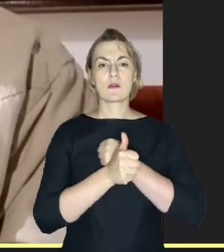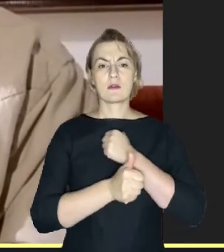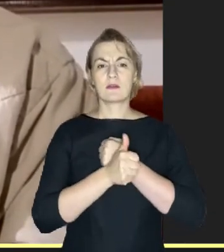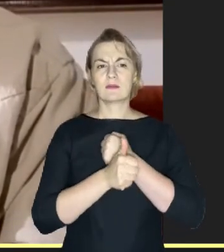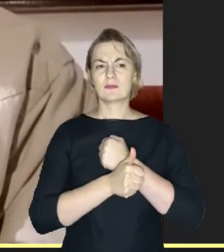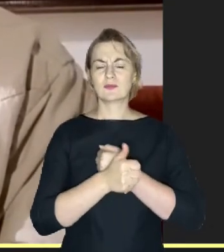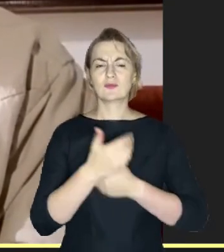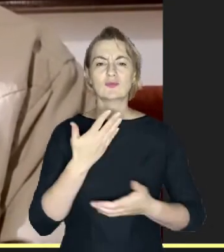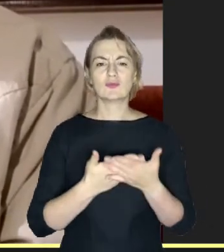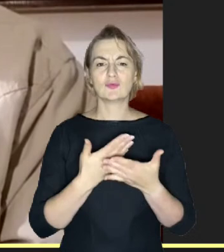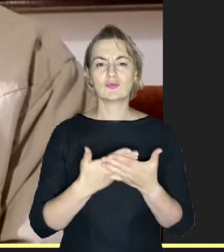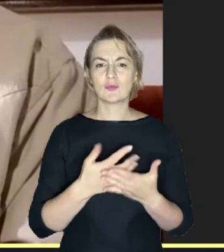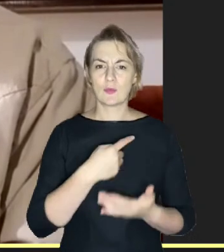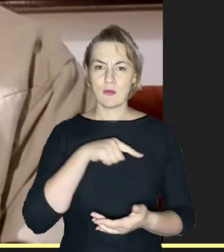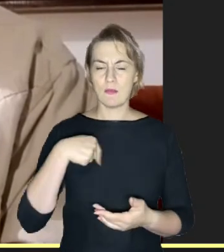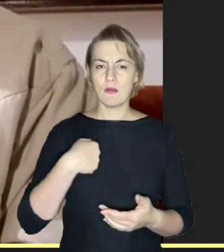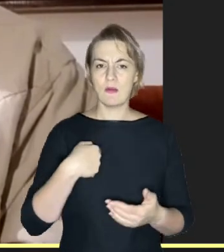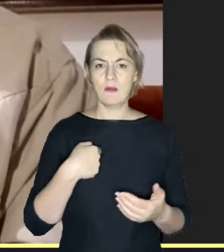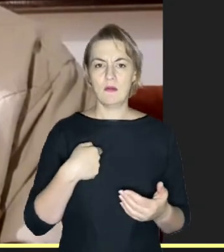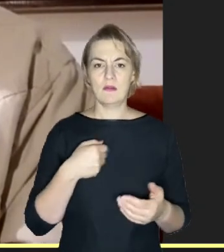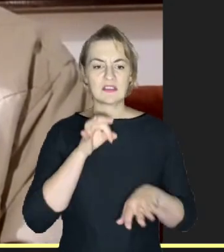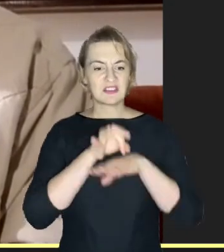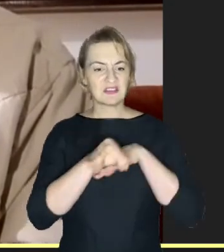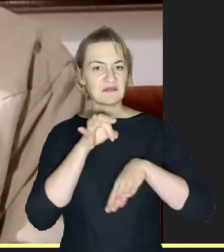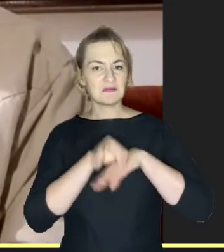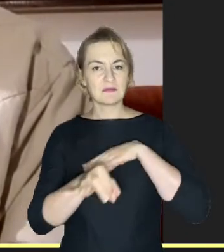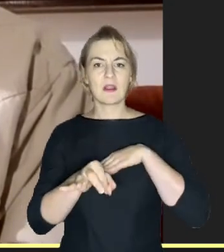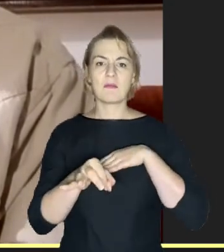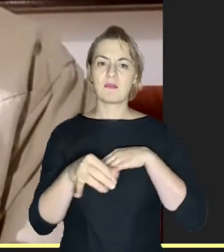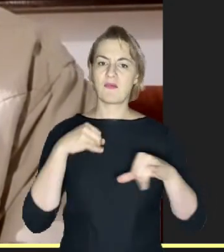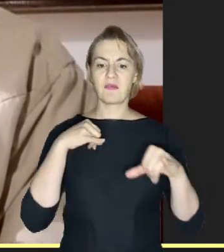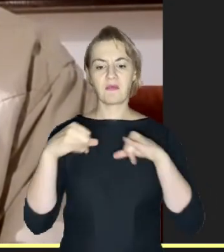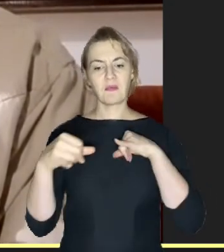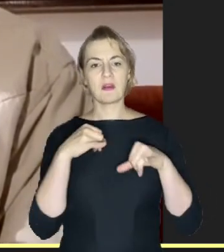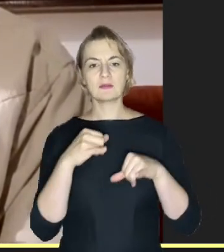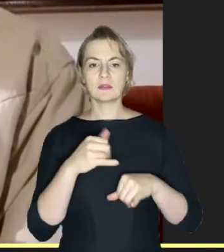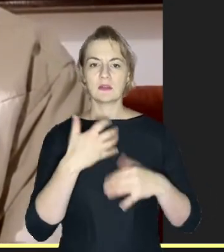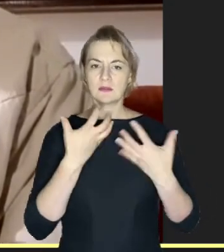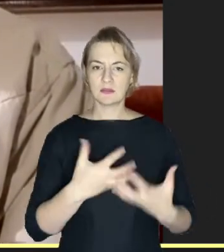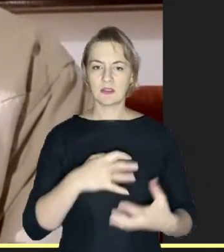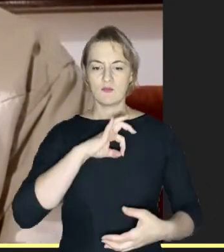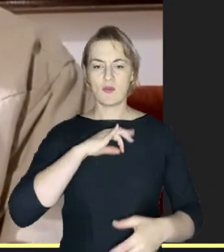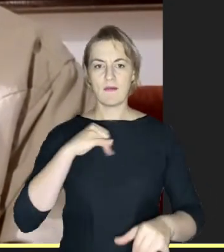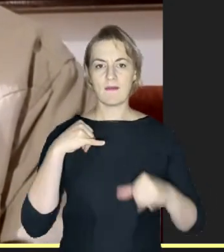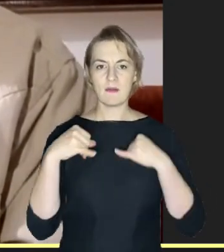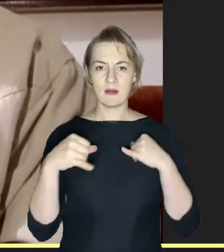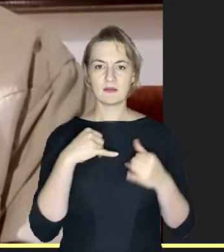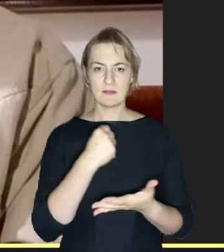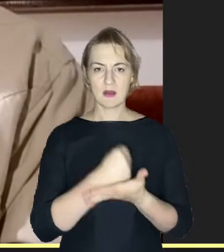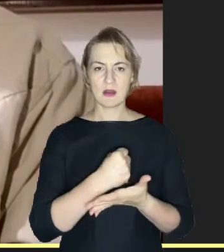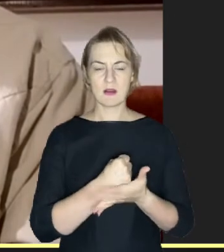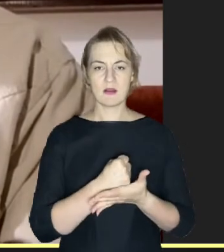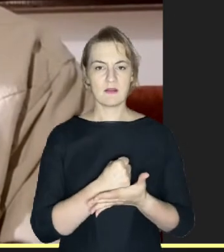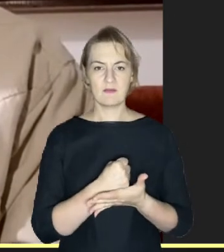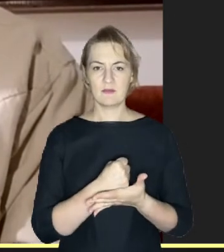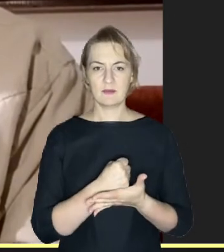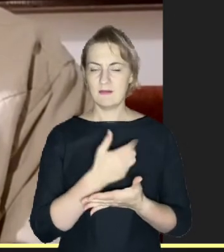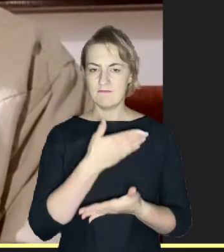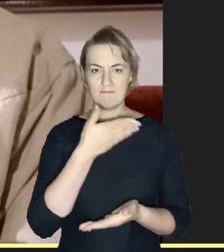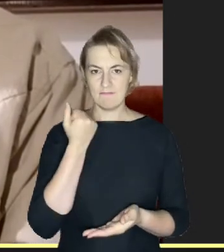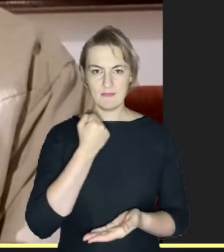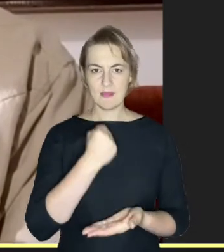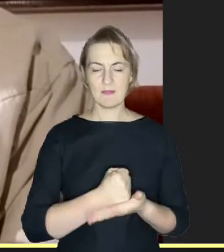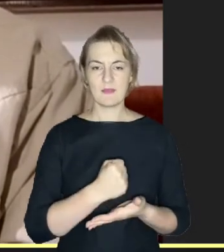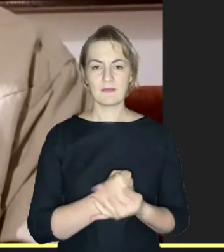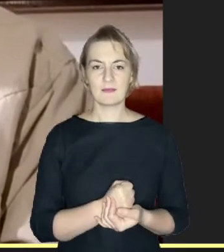staliśmy się tyranem, który uzurpuje sobie kontrolę, władzę i panowanie i jest przekonany,